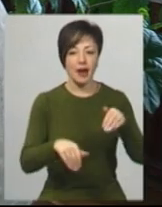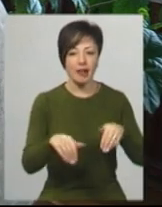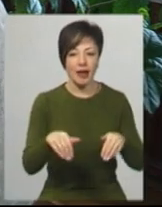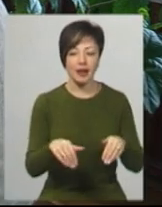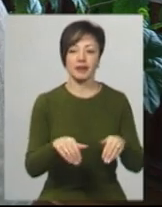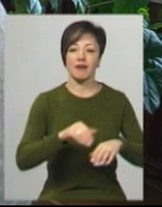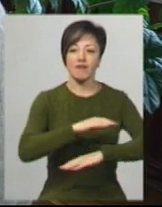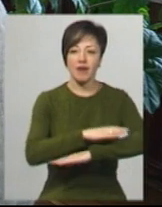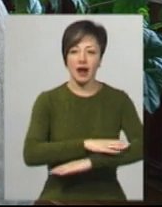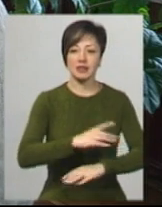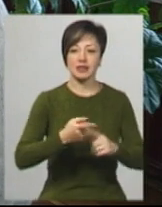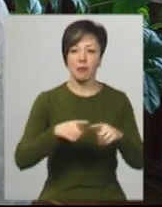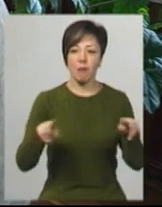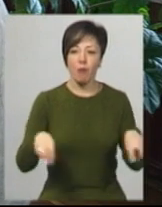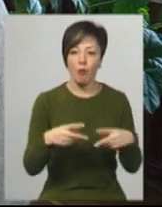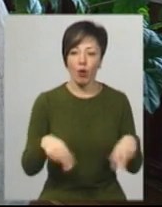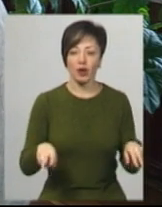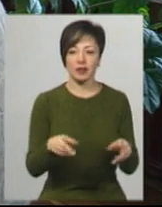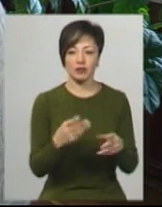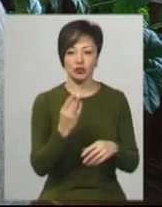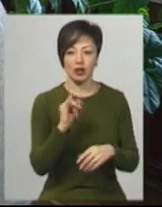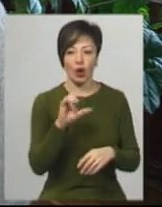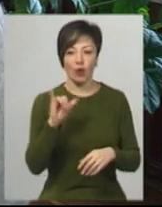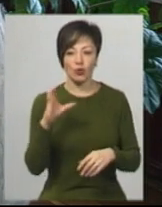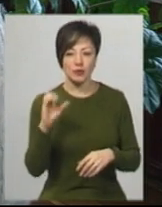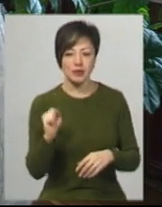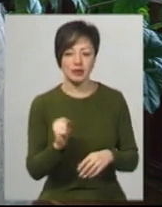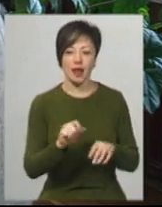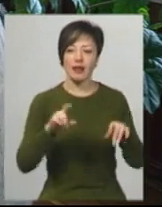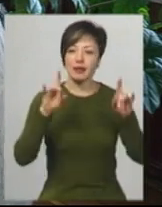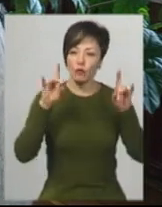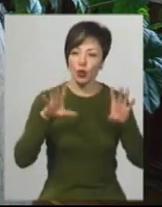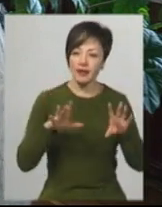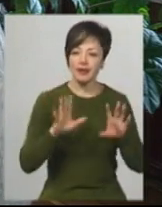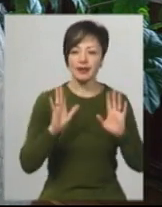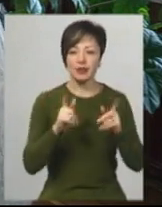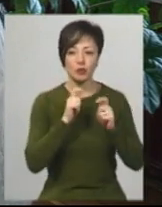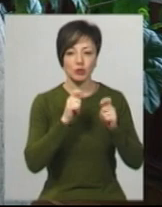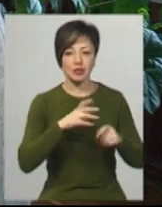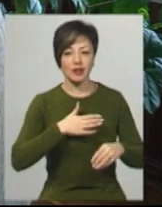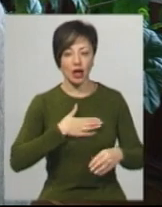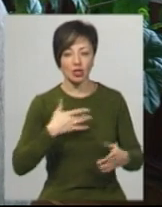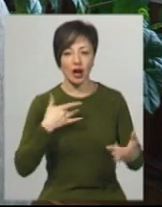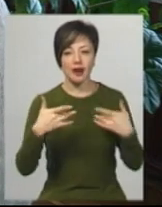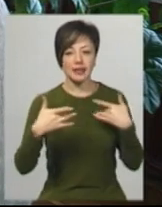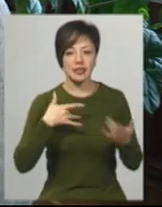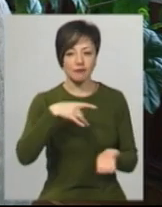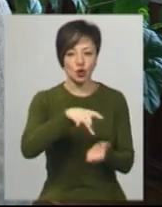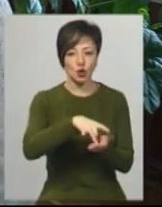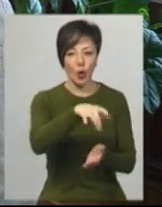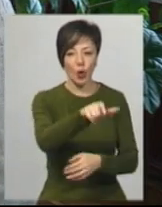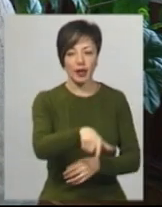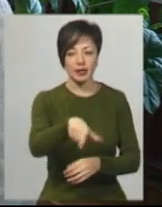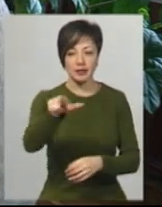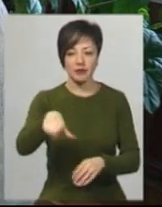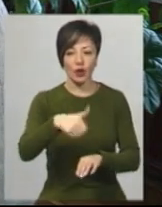вальси Штрауса, будуть польки Штрауса, будуть дуже цікаві несподіванки, сюрпризи від наших артистів, від наших солістів. А